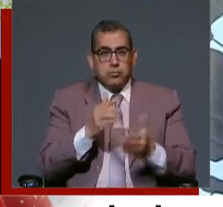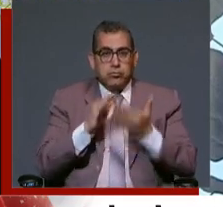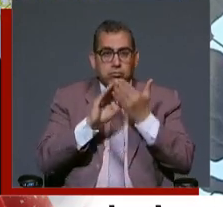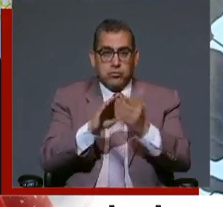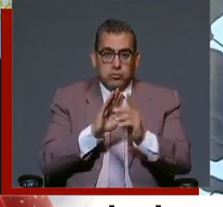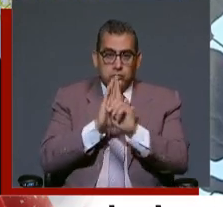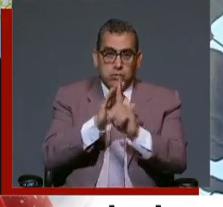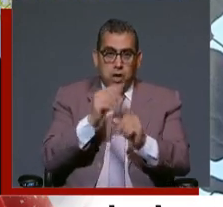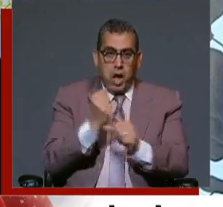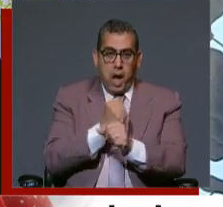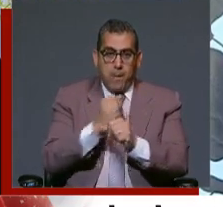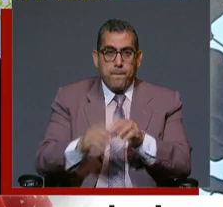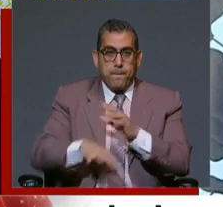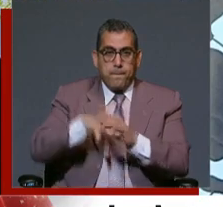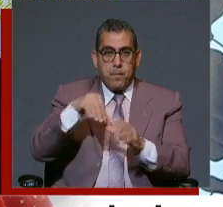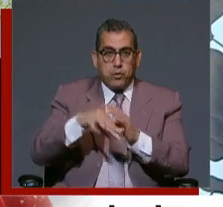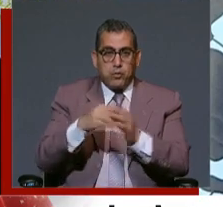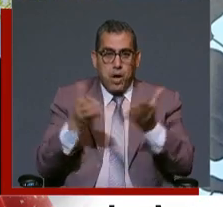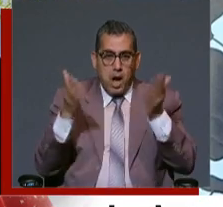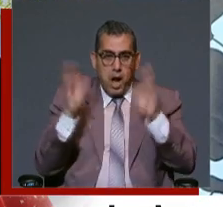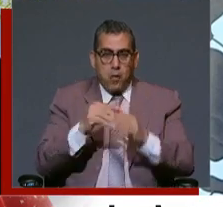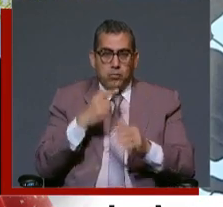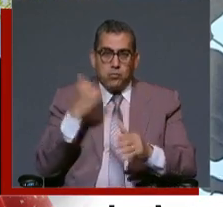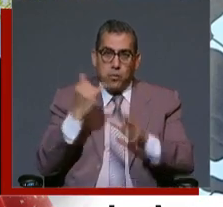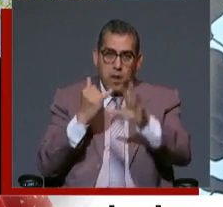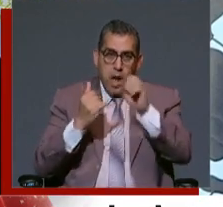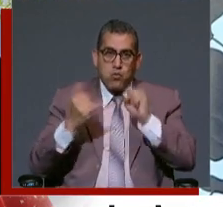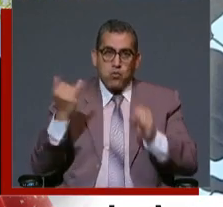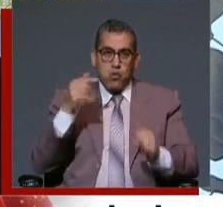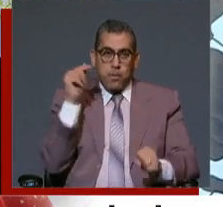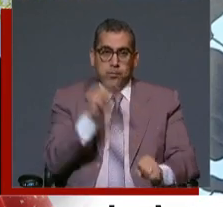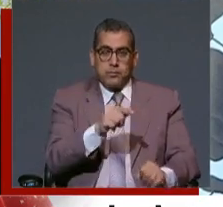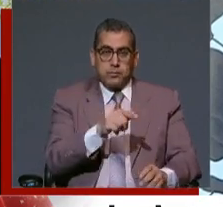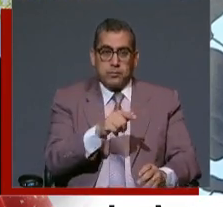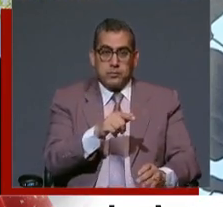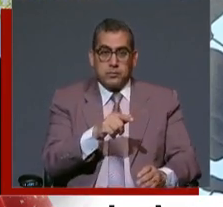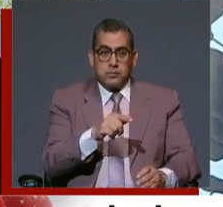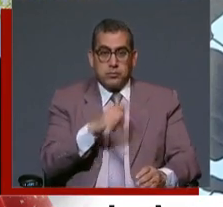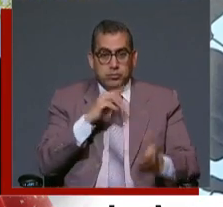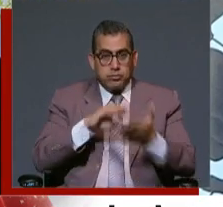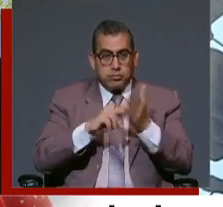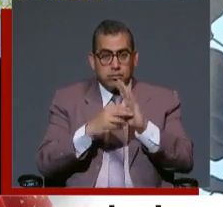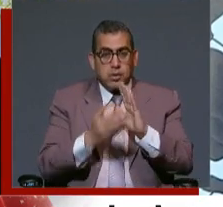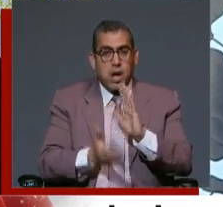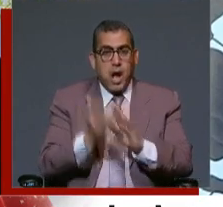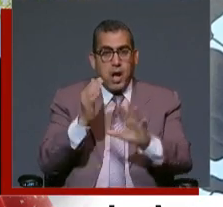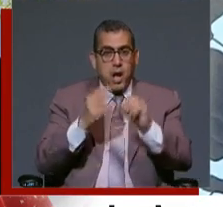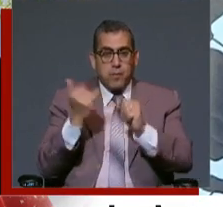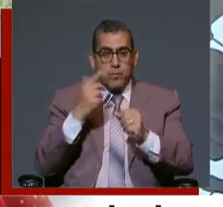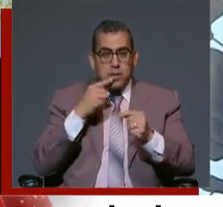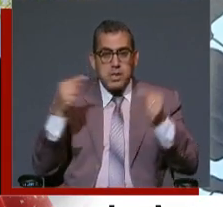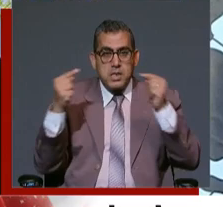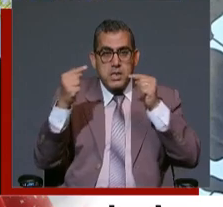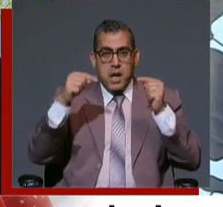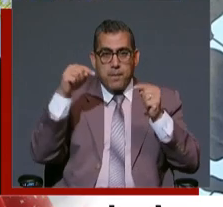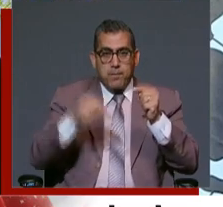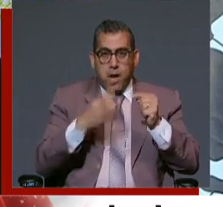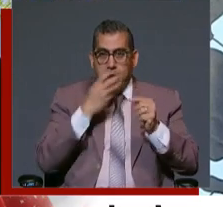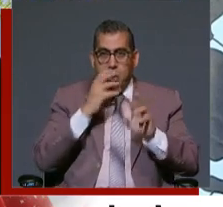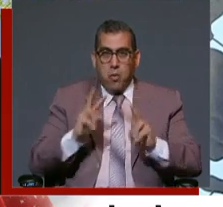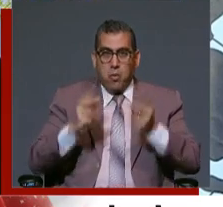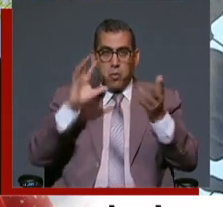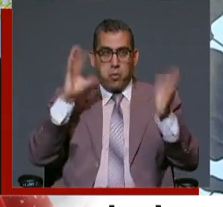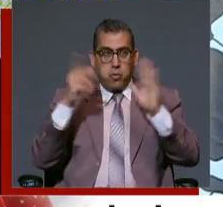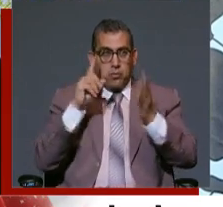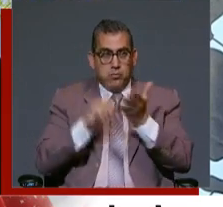عجلة المشروعات الأكثر إلحاحاً، خاصة في مجالات مواجهة تحديات التغيرات